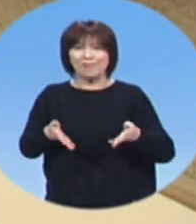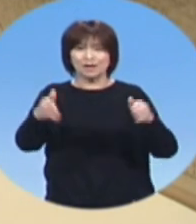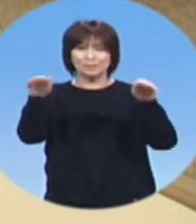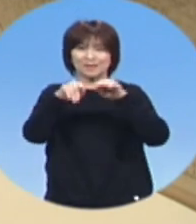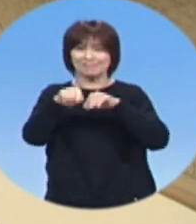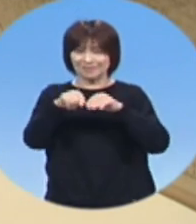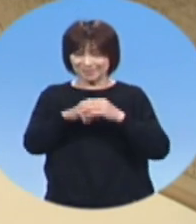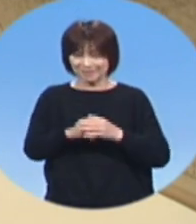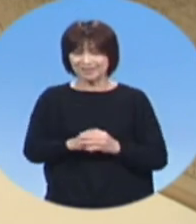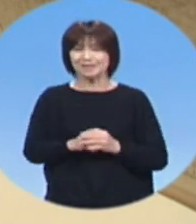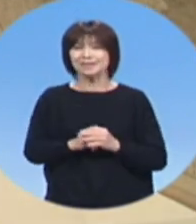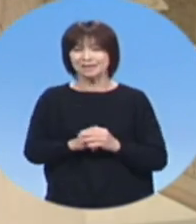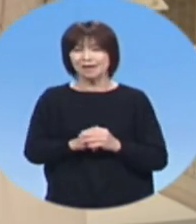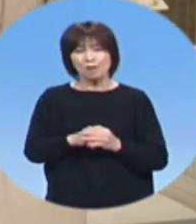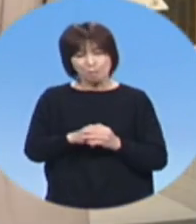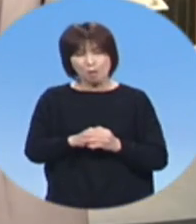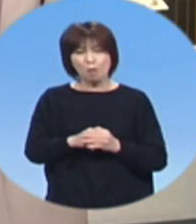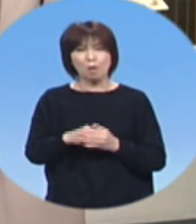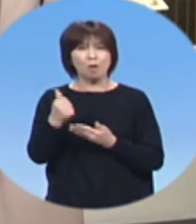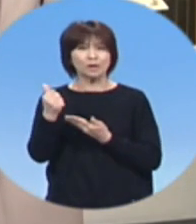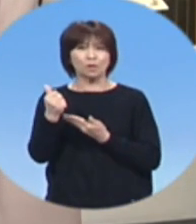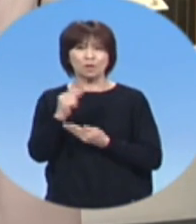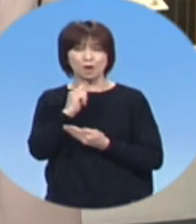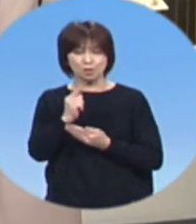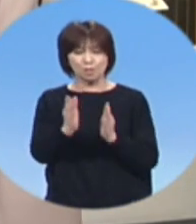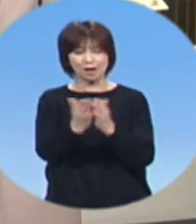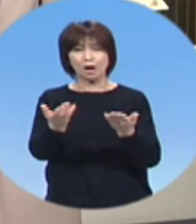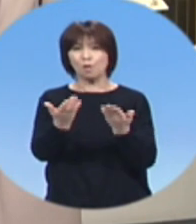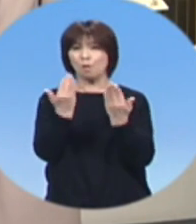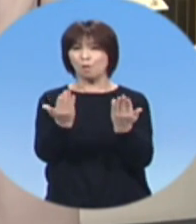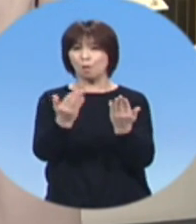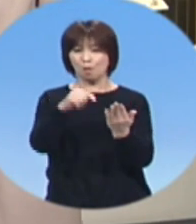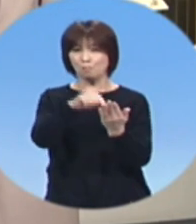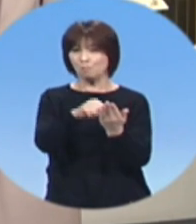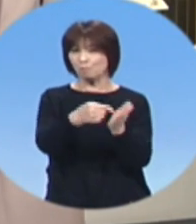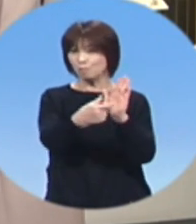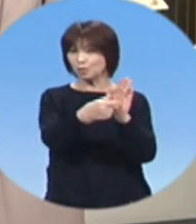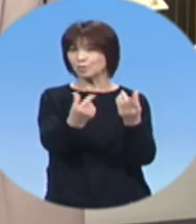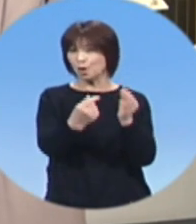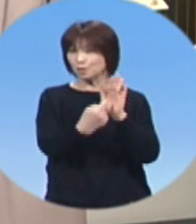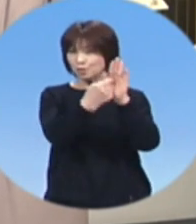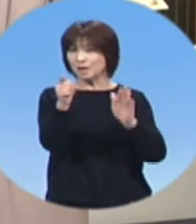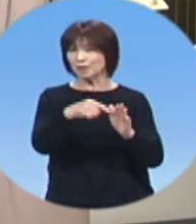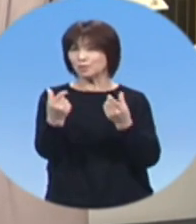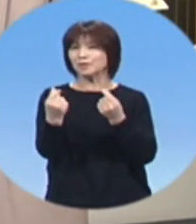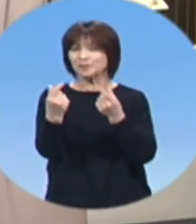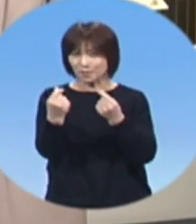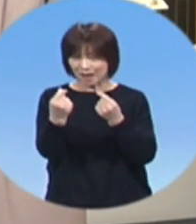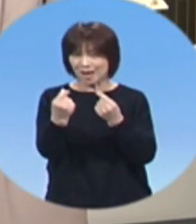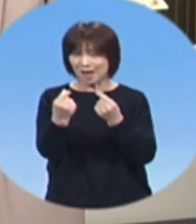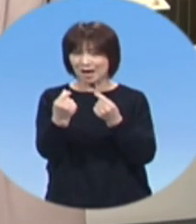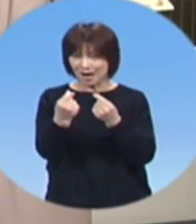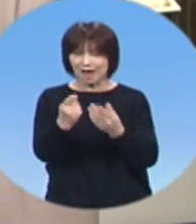です。伊能忠敬って教科書にも出てくる有名な人ですよね。 はい、そうです。伊能